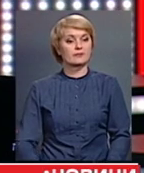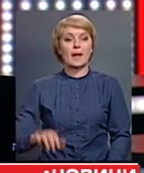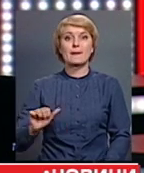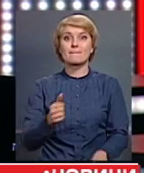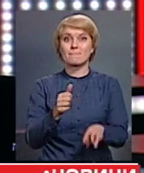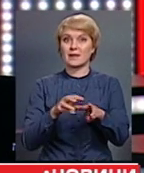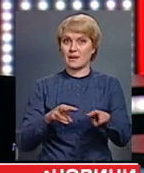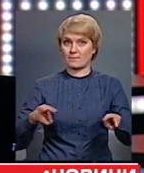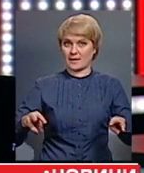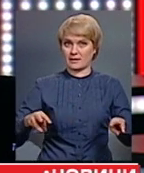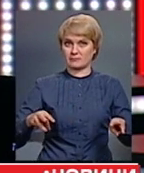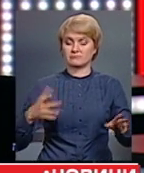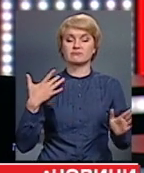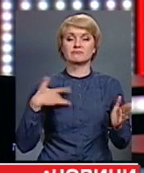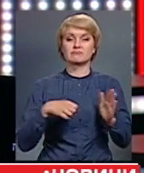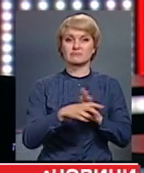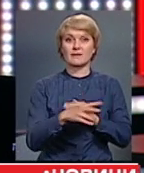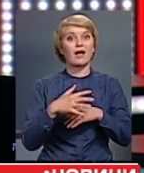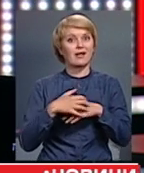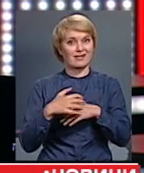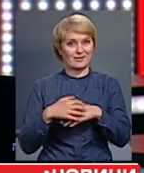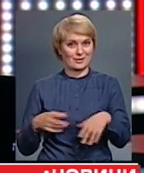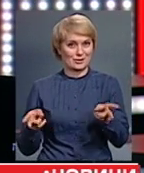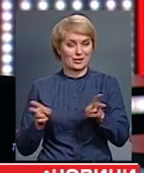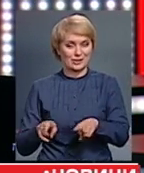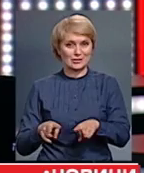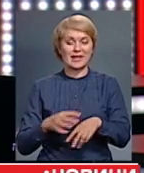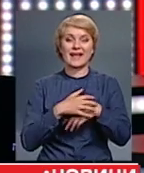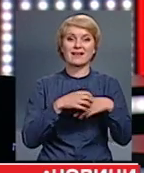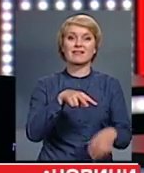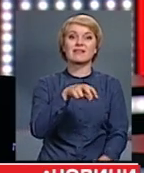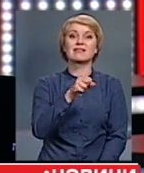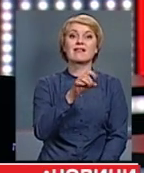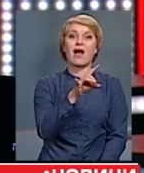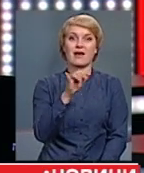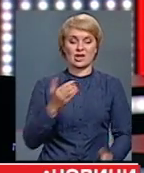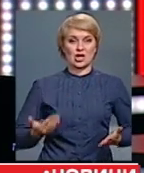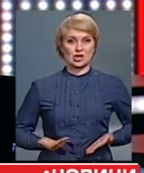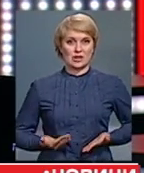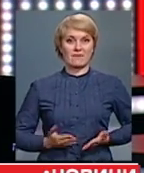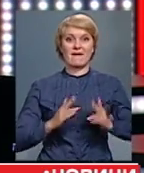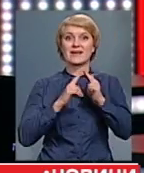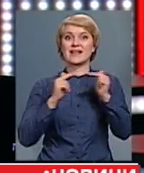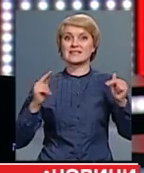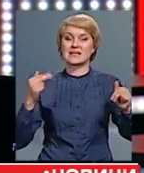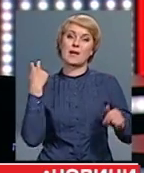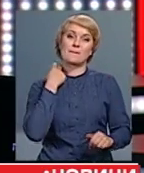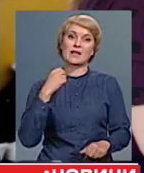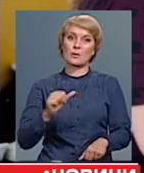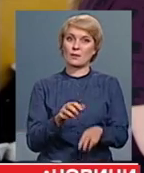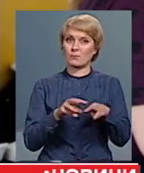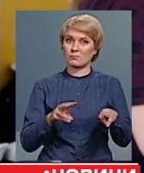Прем'єр піде, а кіт залишиться. Кіт Ларі, який живе в резиденції британського прем'єр-міністра, не покине помешкання слідом за